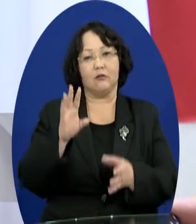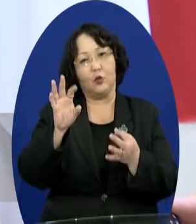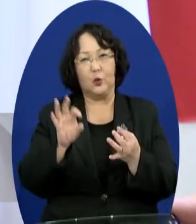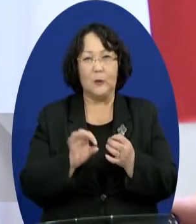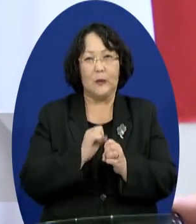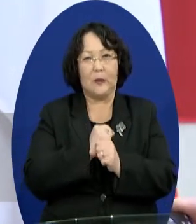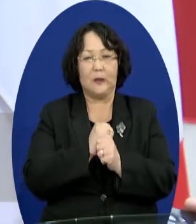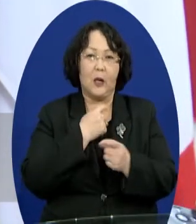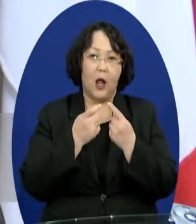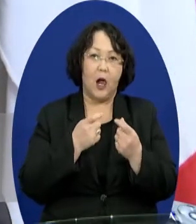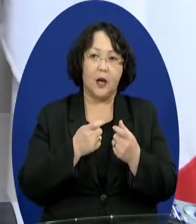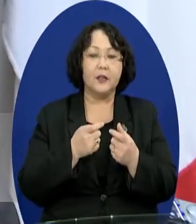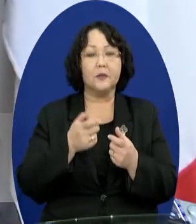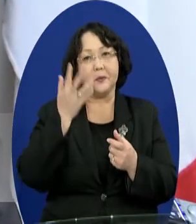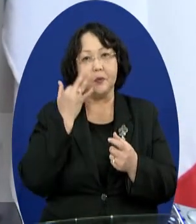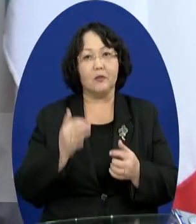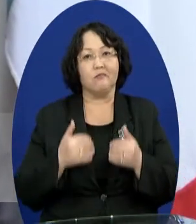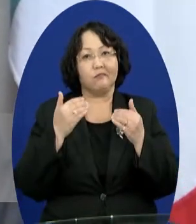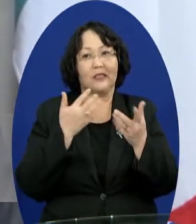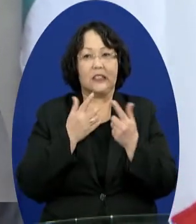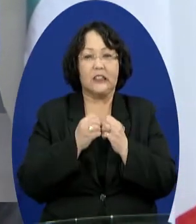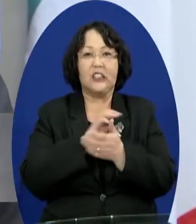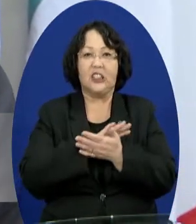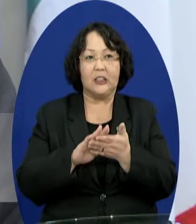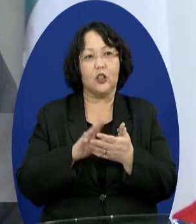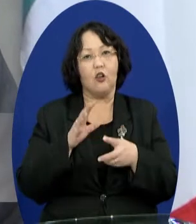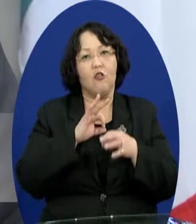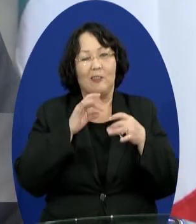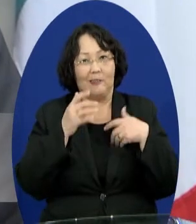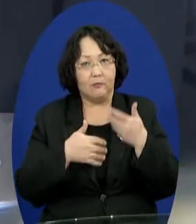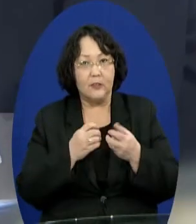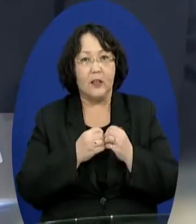яриа хэлэлцээр удахгүй шинэ шатанд гарна гэдэгт найдаж байна.